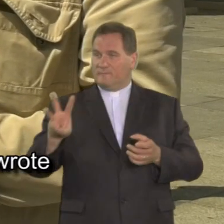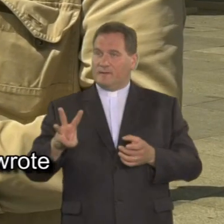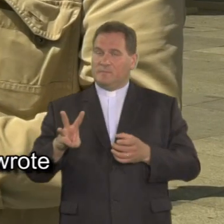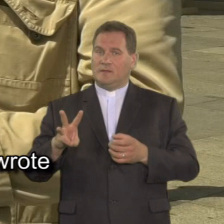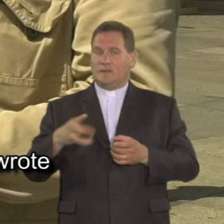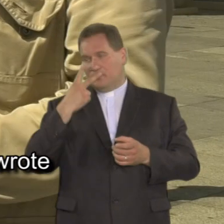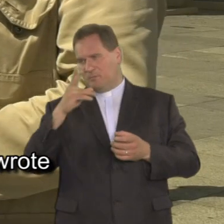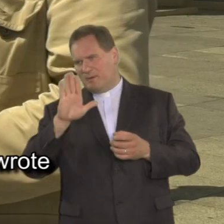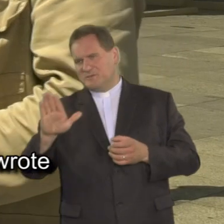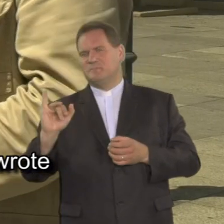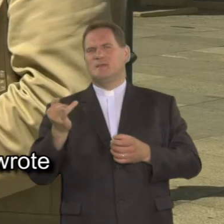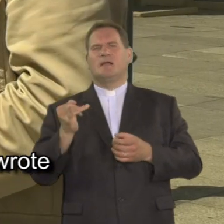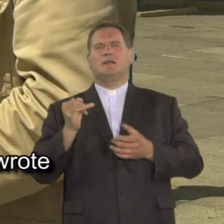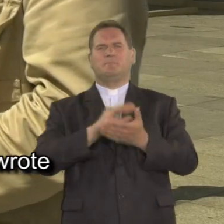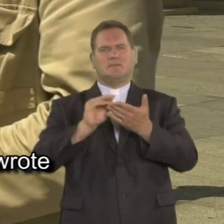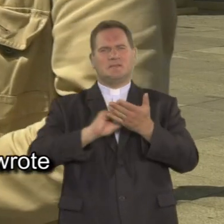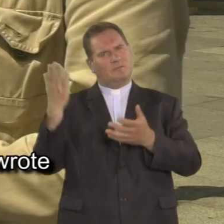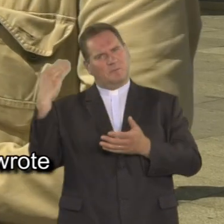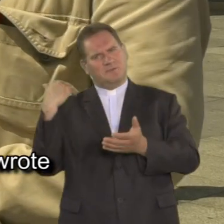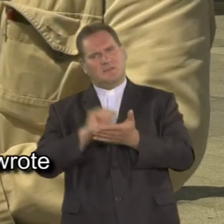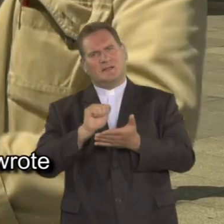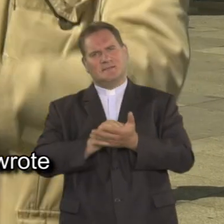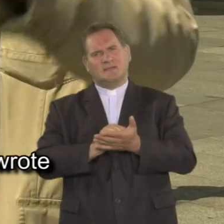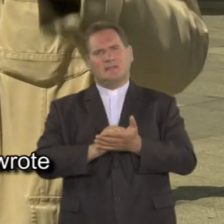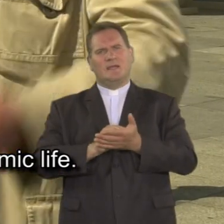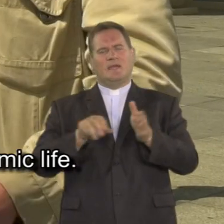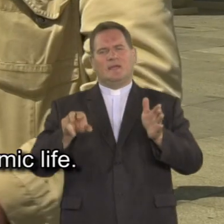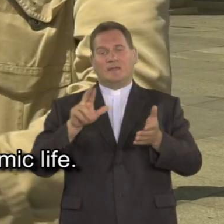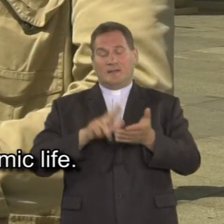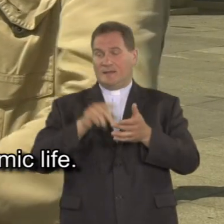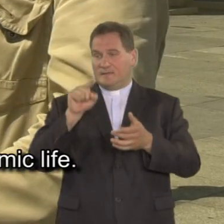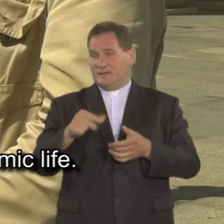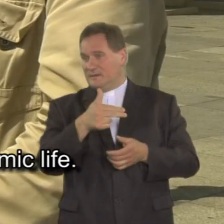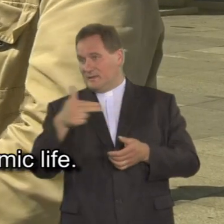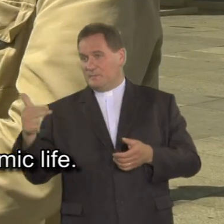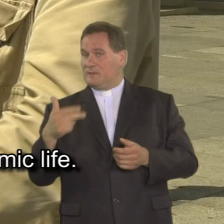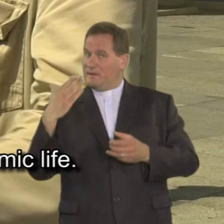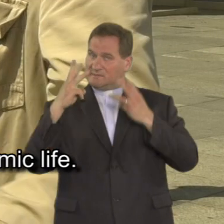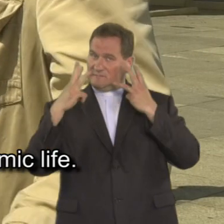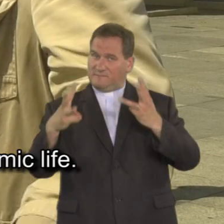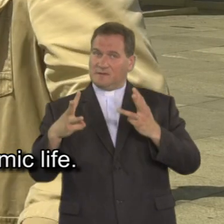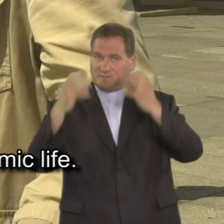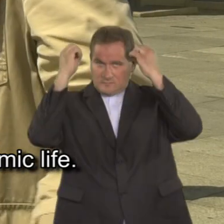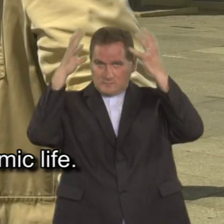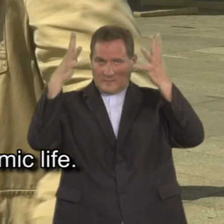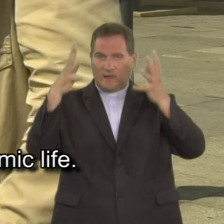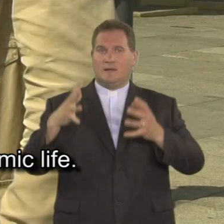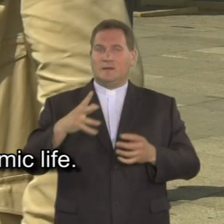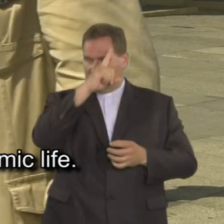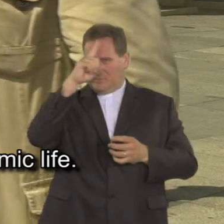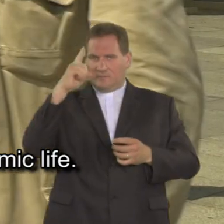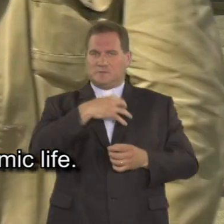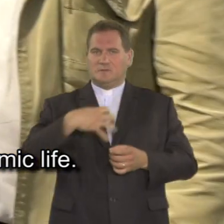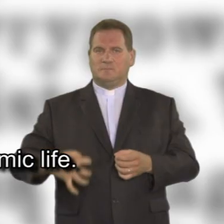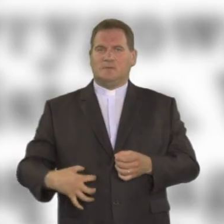No, popatrzmy w ogóle, co pisała ówczesna prasa na temat tego doniosłego w życiu kulturalnym, społecznym,